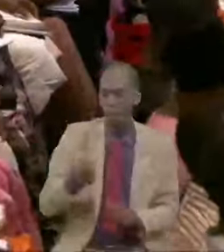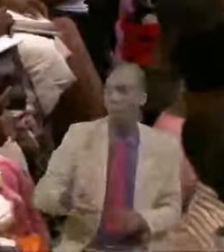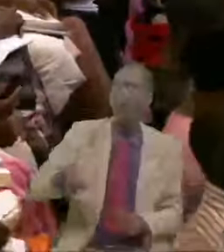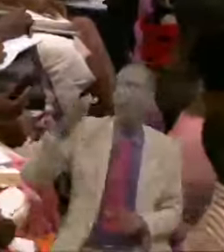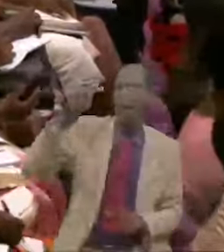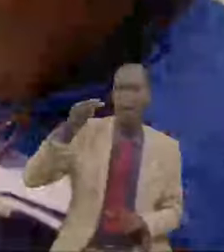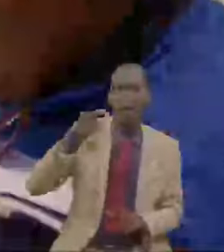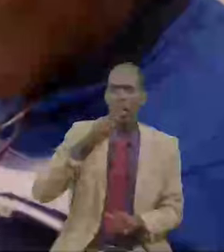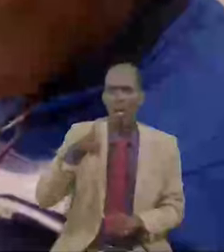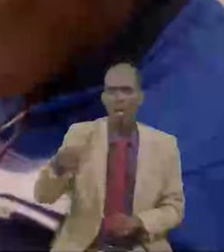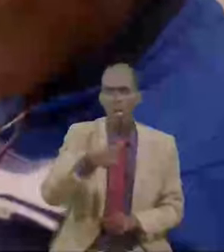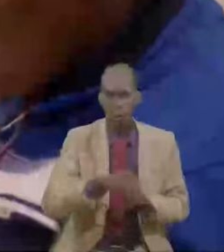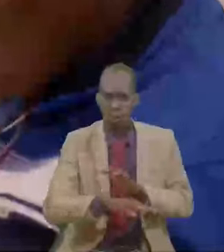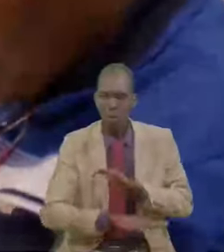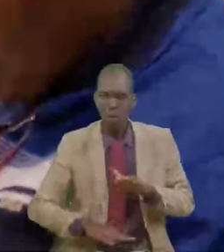verset 1,